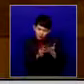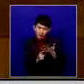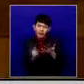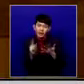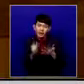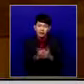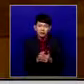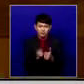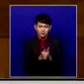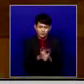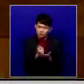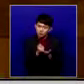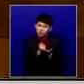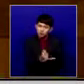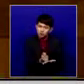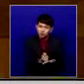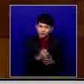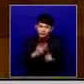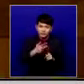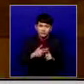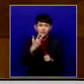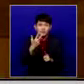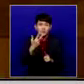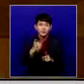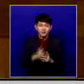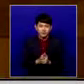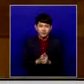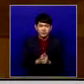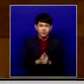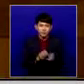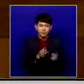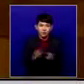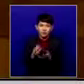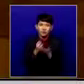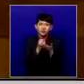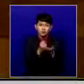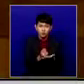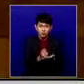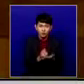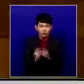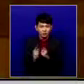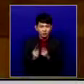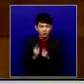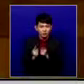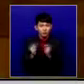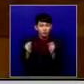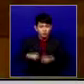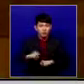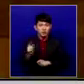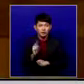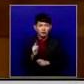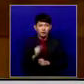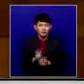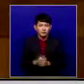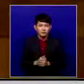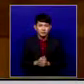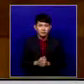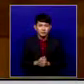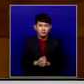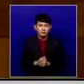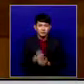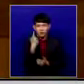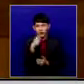การเยียวยาอย่างน้อยๆก็3เดือนหลักการของการเยียวยาที่ตกลงกันไว้นั้นเนี่ยหมายความว่าผู้